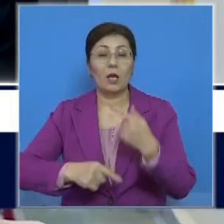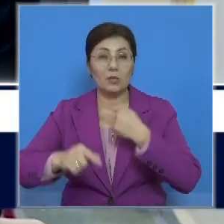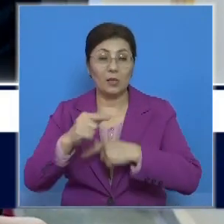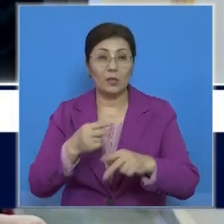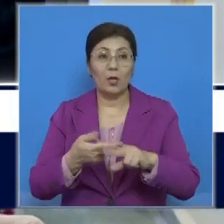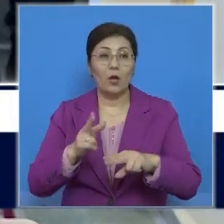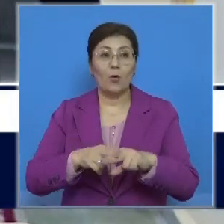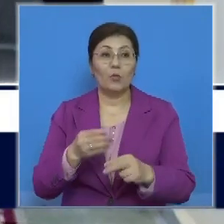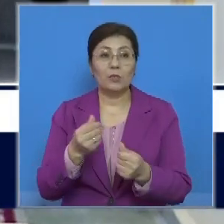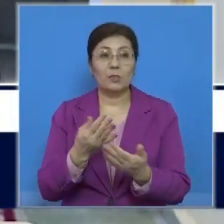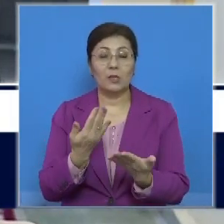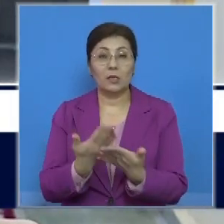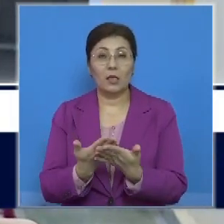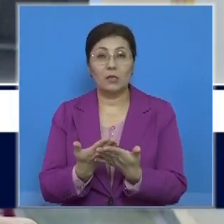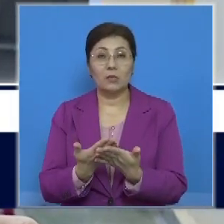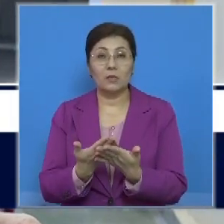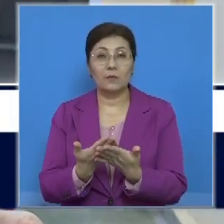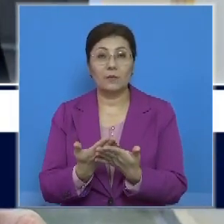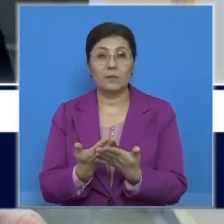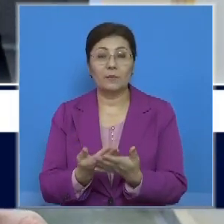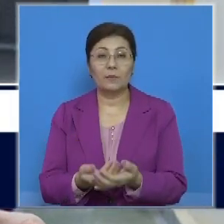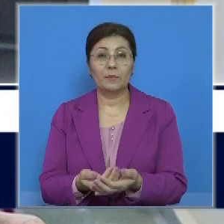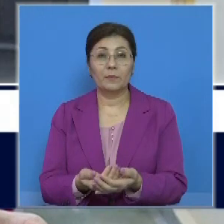сол ақшаларды біз қазір